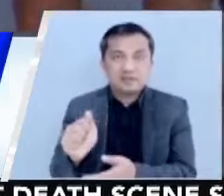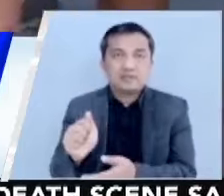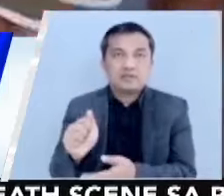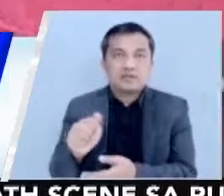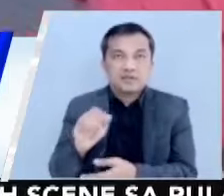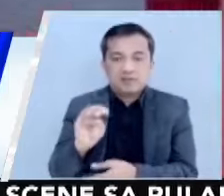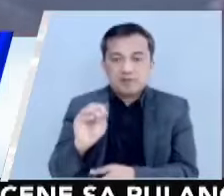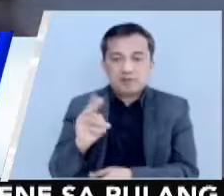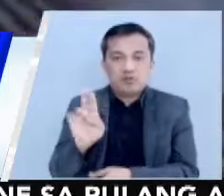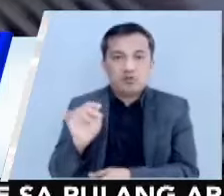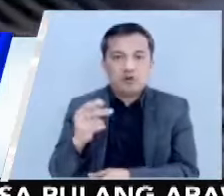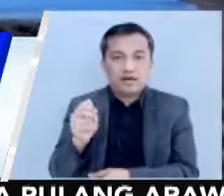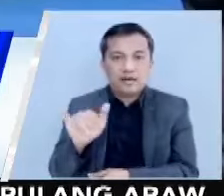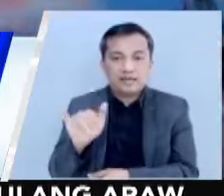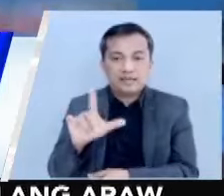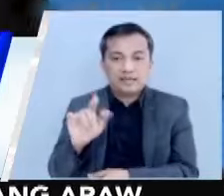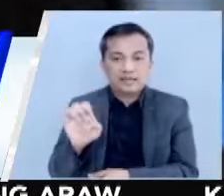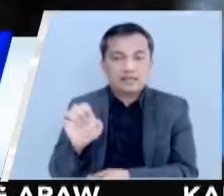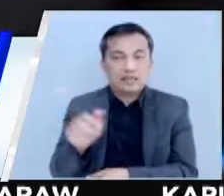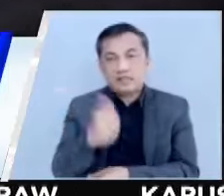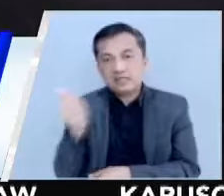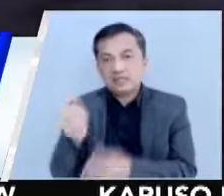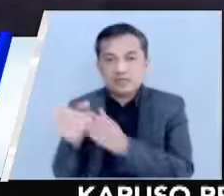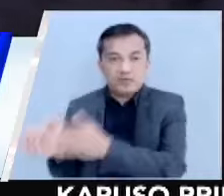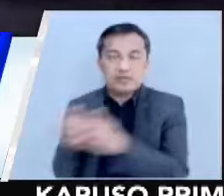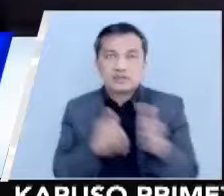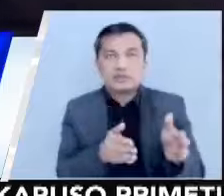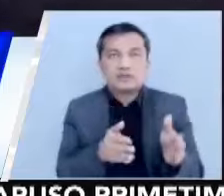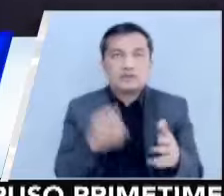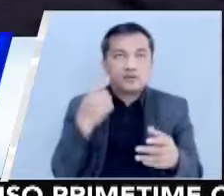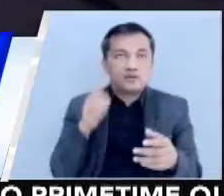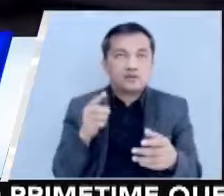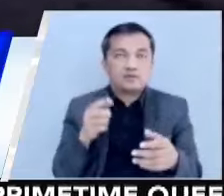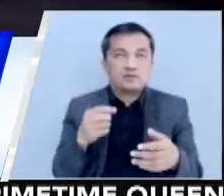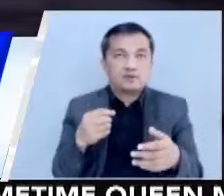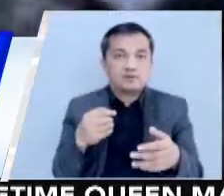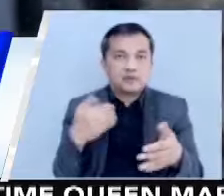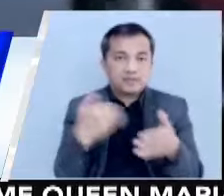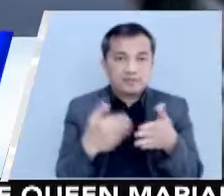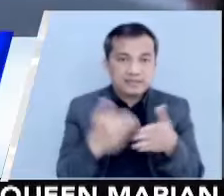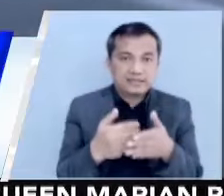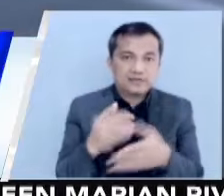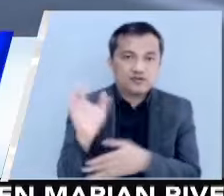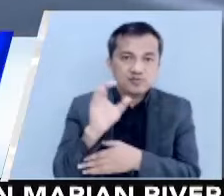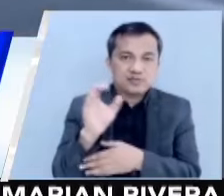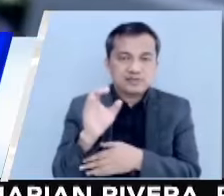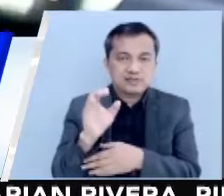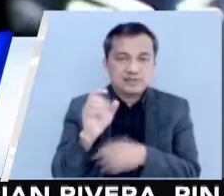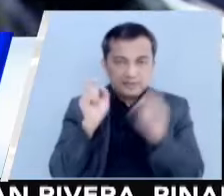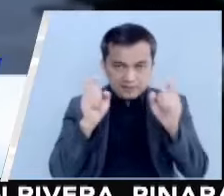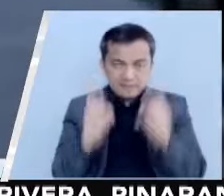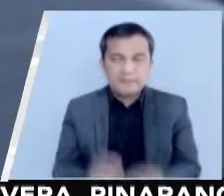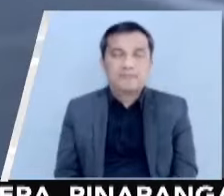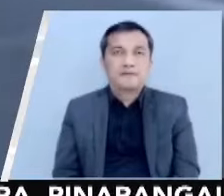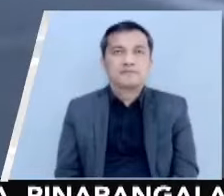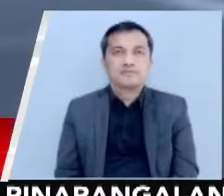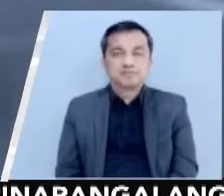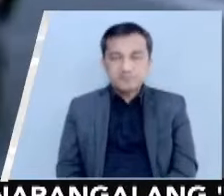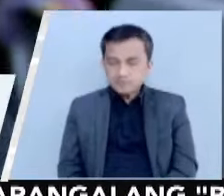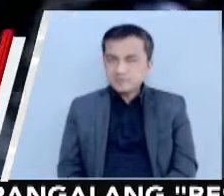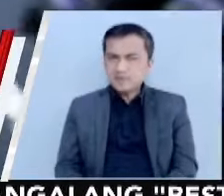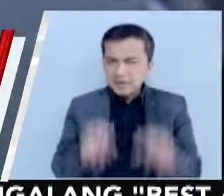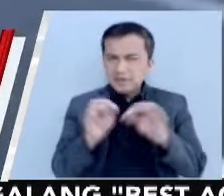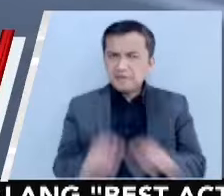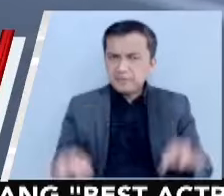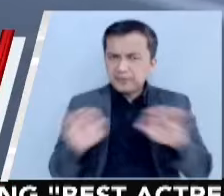na magsisilbing alternatibong daan ngayong paparating na ang Christmas rush. Well, it's very crucial. Alam naman natin ang mga